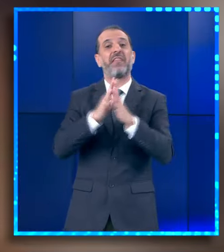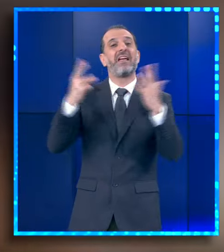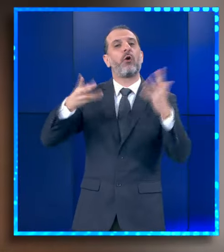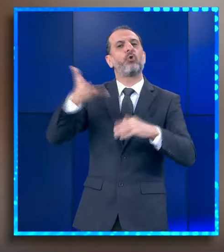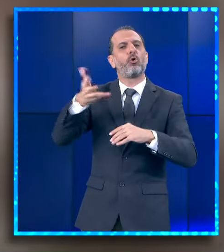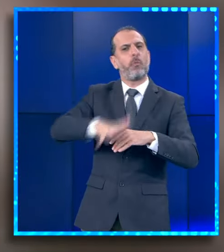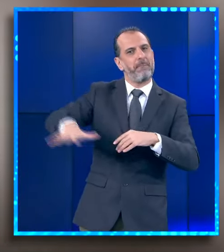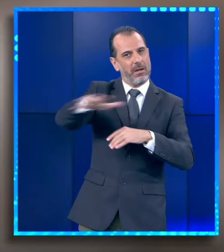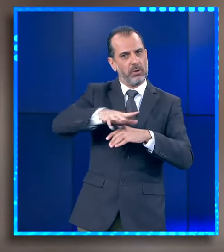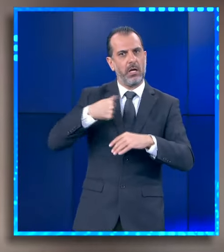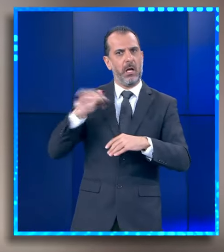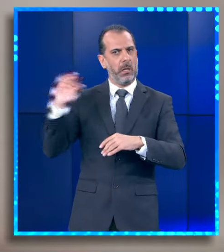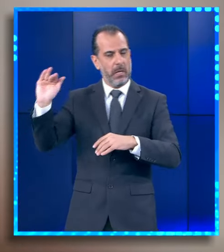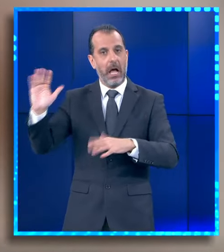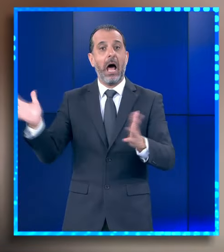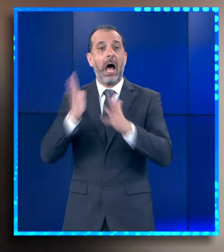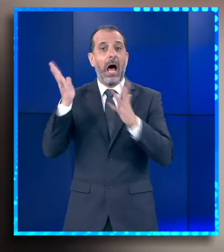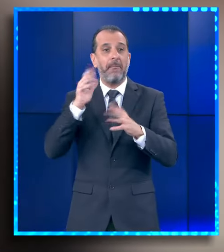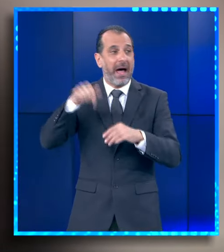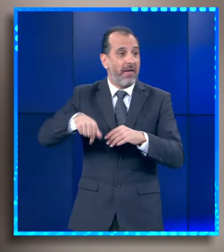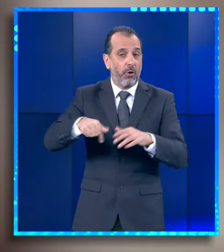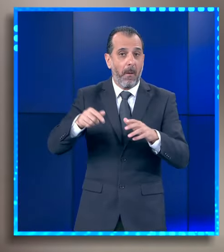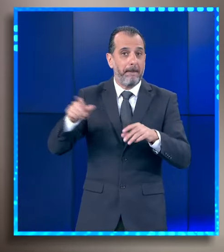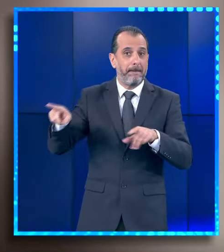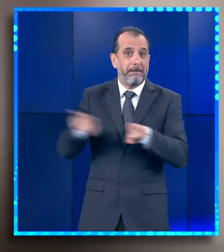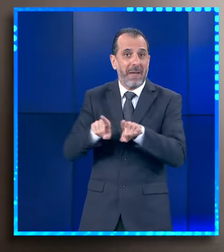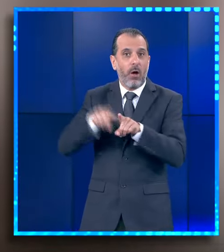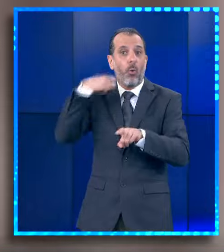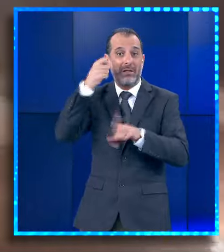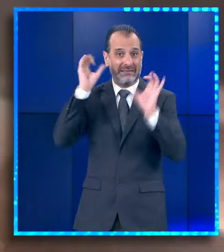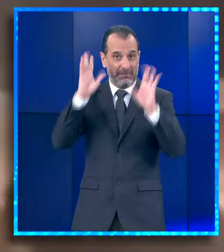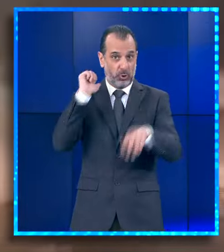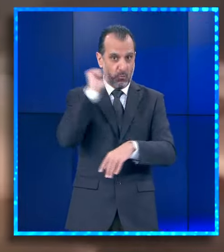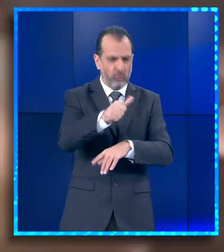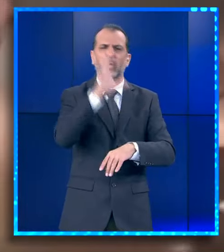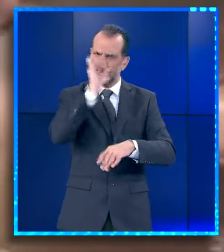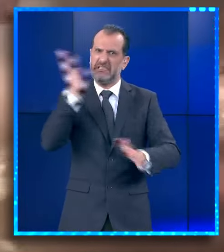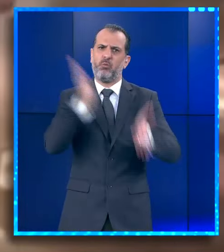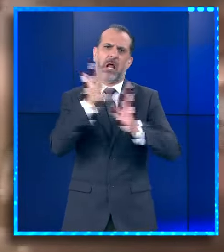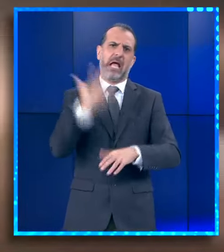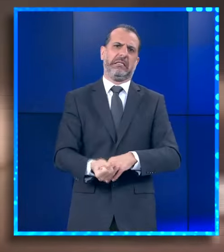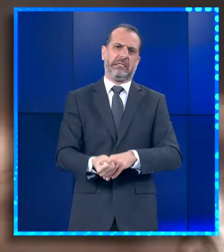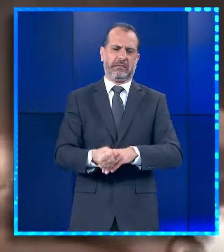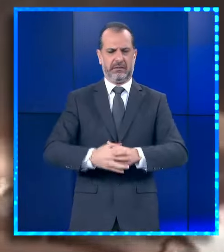εκεί της περιοχής που μας είπαν ότι αν δεν έχει σχολή εδώ, ξυλοφορτώνεσαι. Σε ευχαριστώ πολύ, Ραλιό.